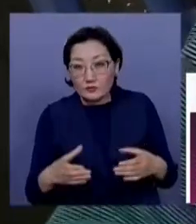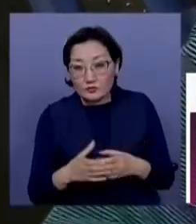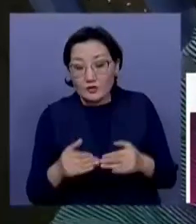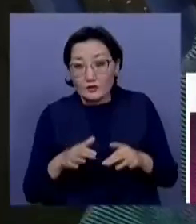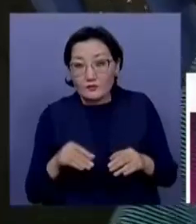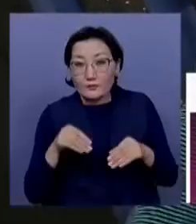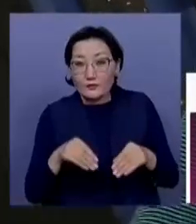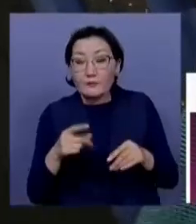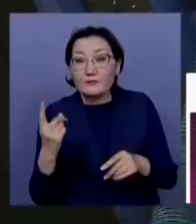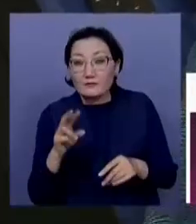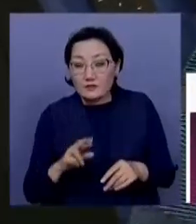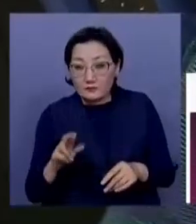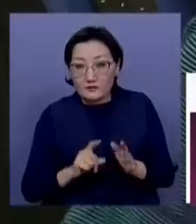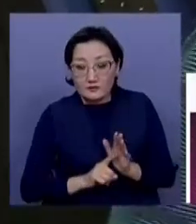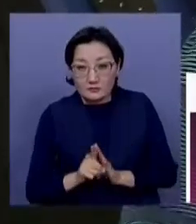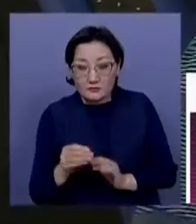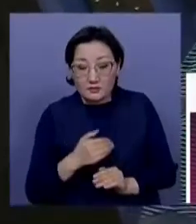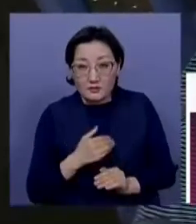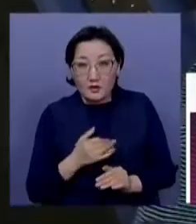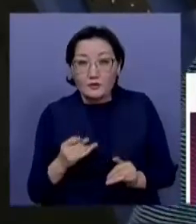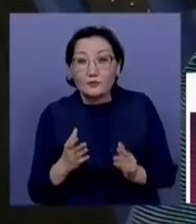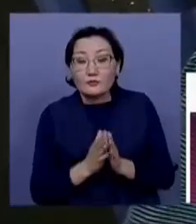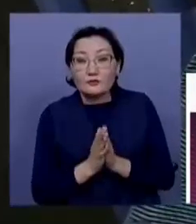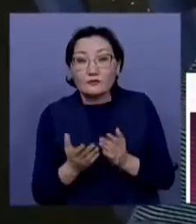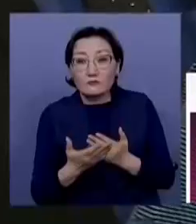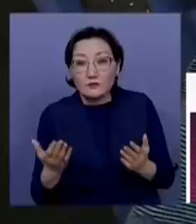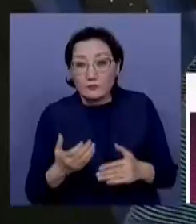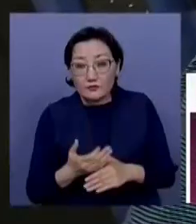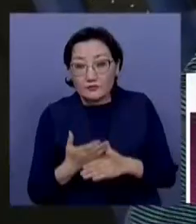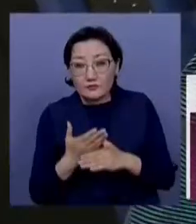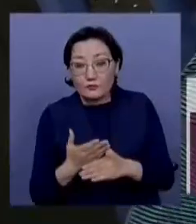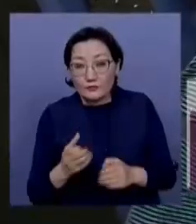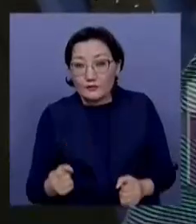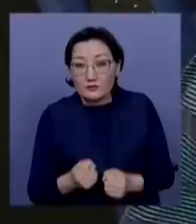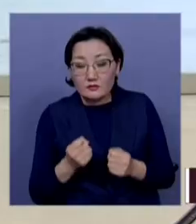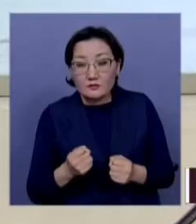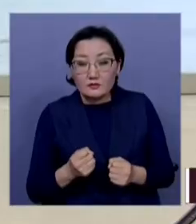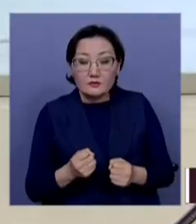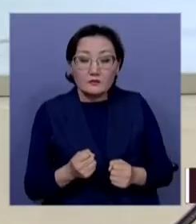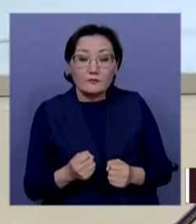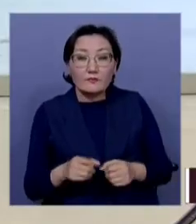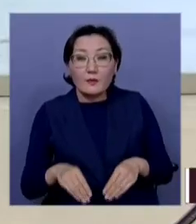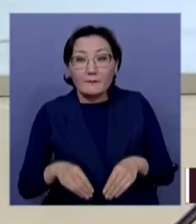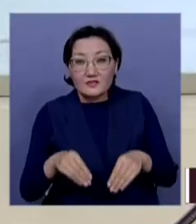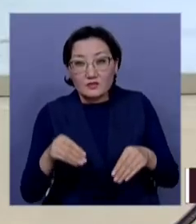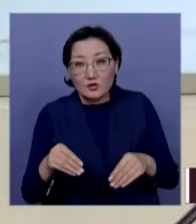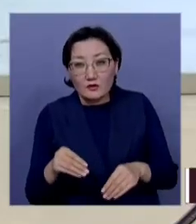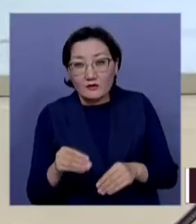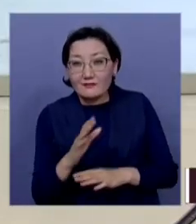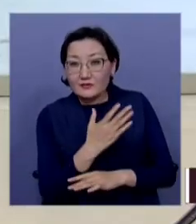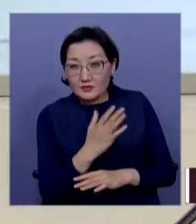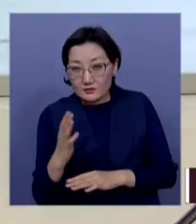сделать посадки 1 января. Вот, и просим вас оказать нам поддержку. Посадку. Посадку соснового